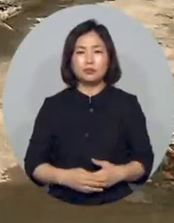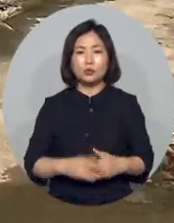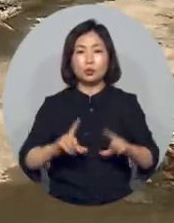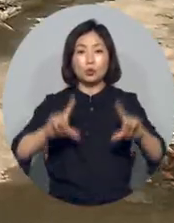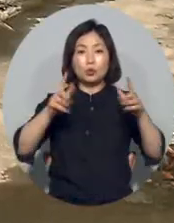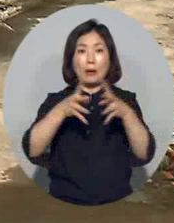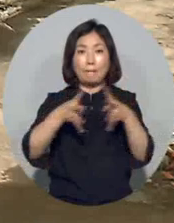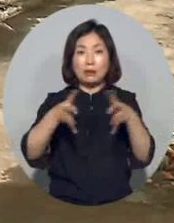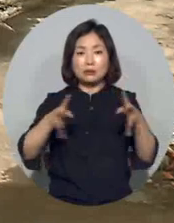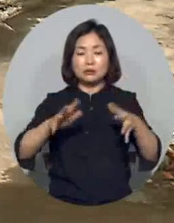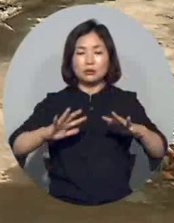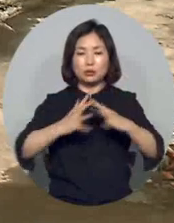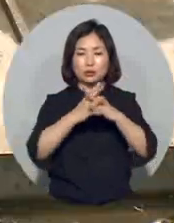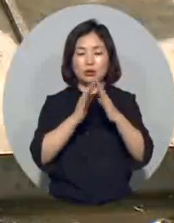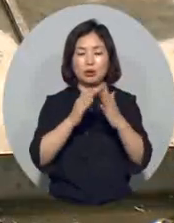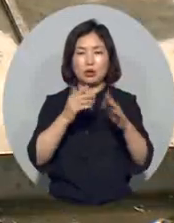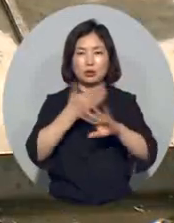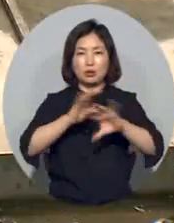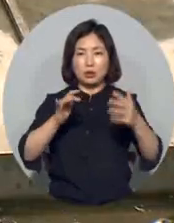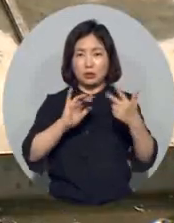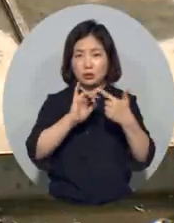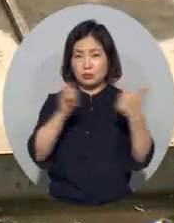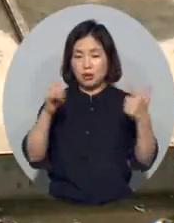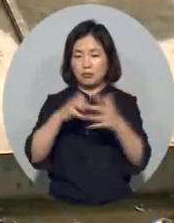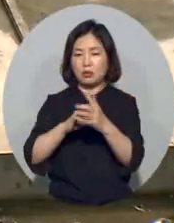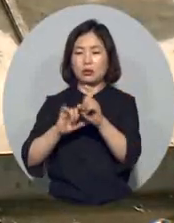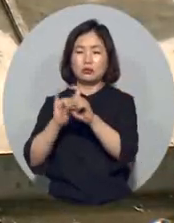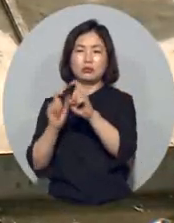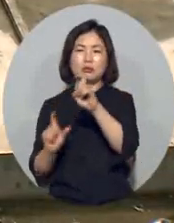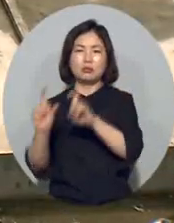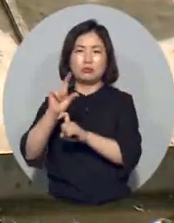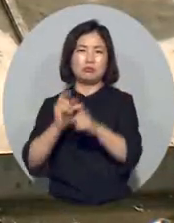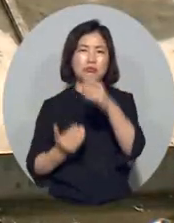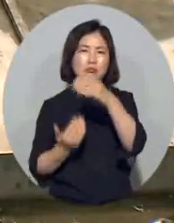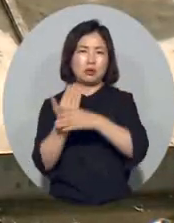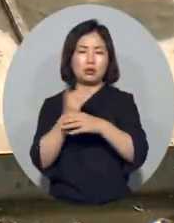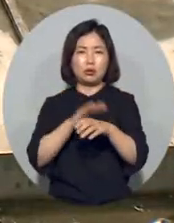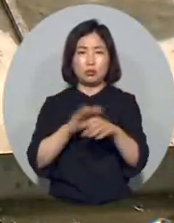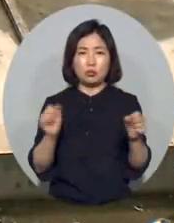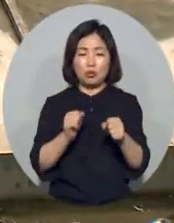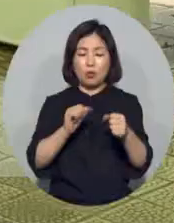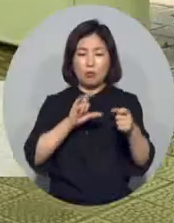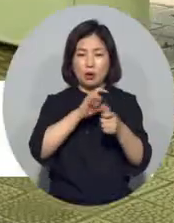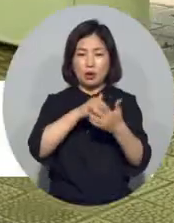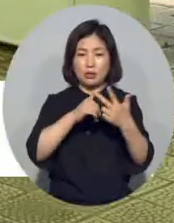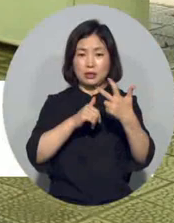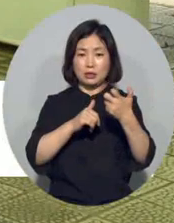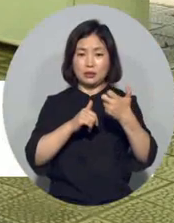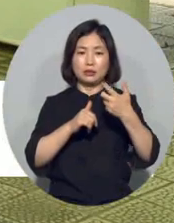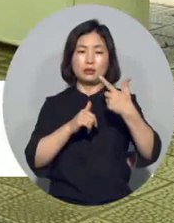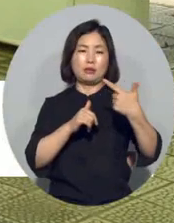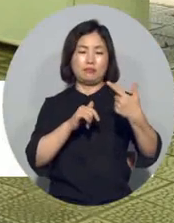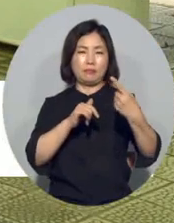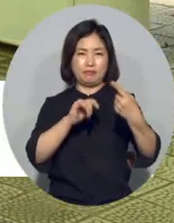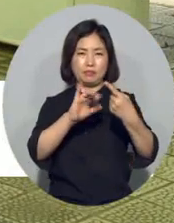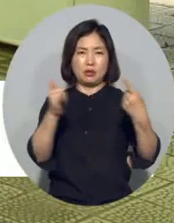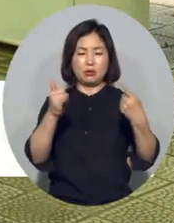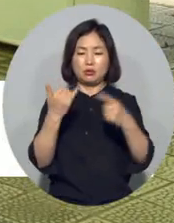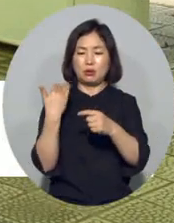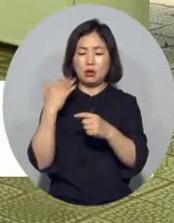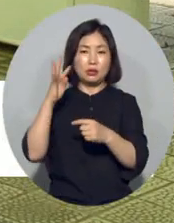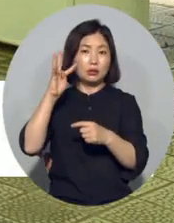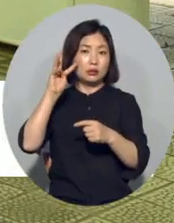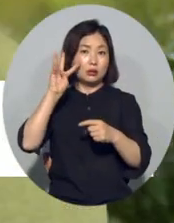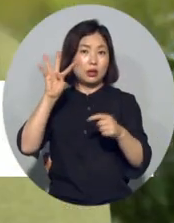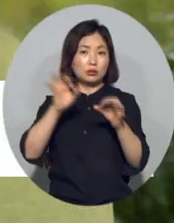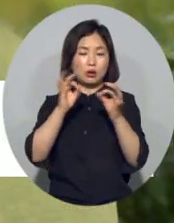동구의 아파트 건설 현장에서도 외국인 6명 포함 10명의 확진자가 나왔습니다. 경북은 확진자 71명이 나왔습니다. 최근 나흘